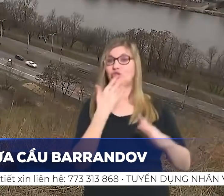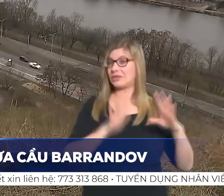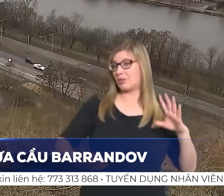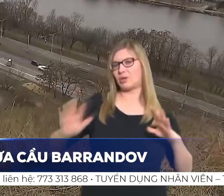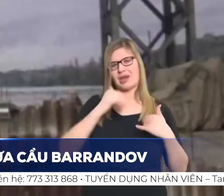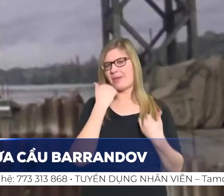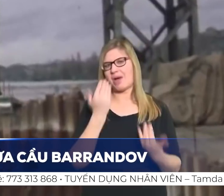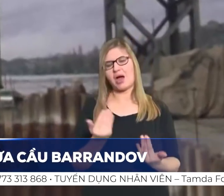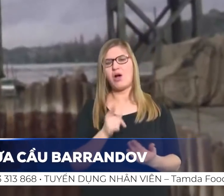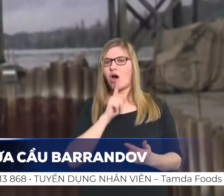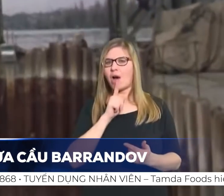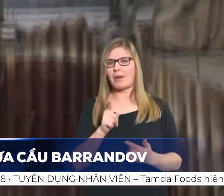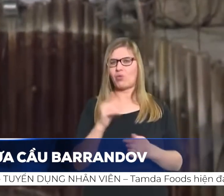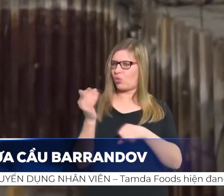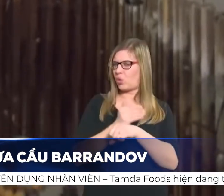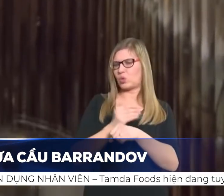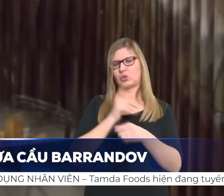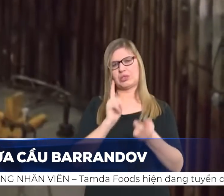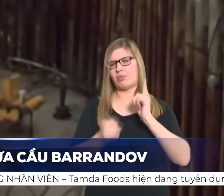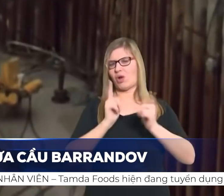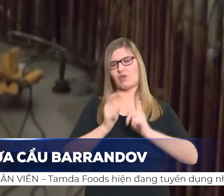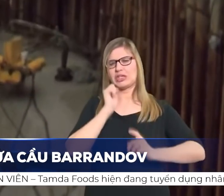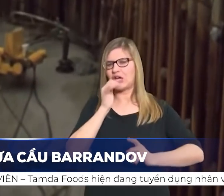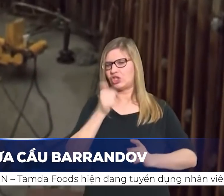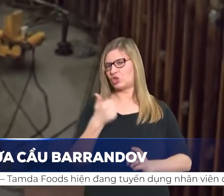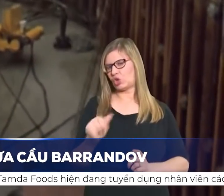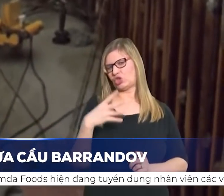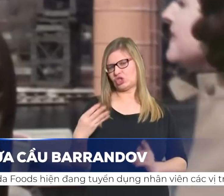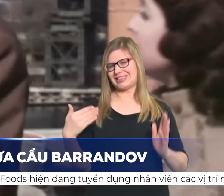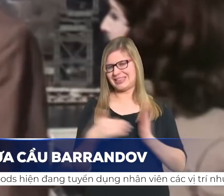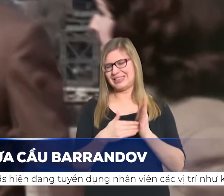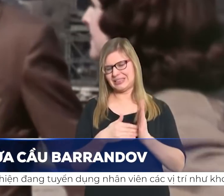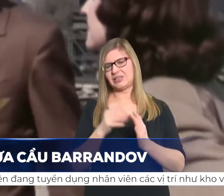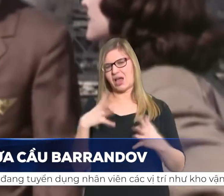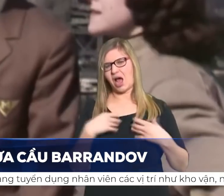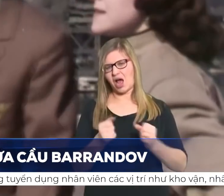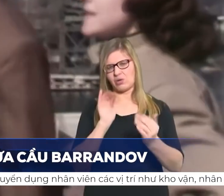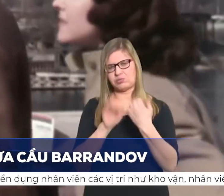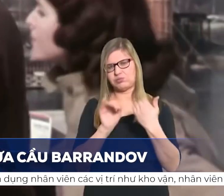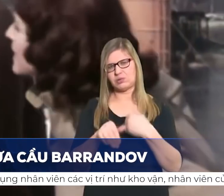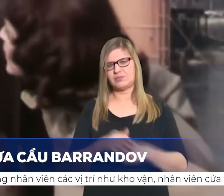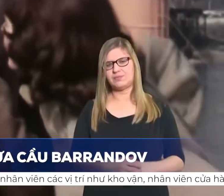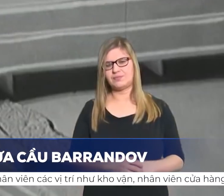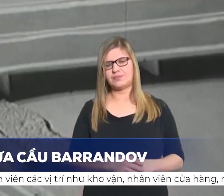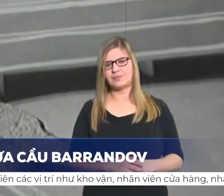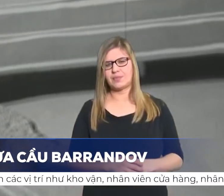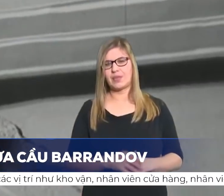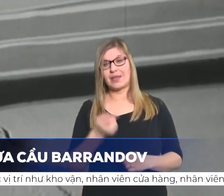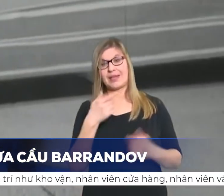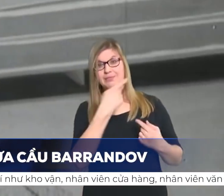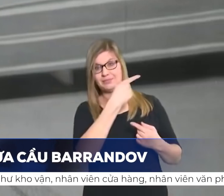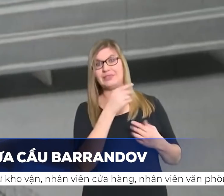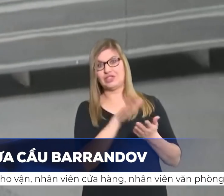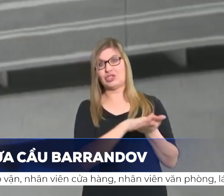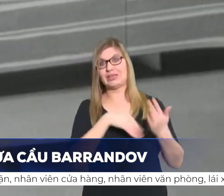được đưa vào sử dụng ở mức hạn chế từ những năm 1983, đi vào hoạt động chính thức từ năm 1988. Mỗi khi có